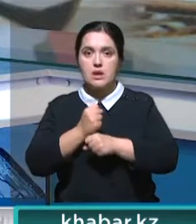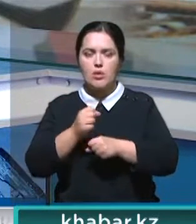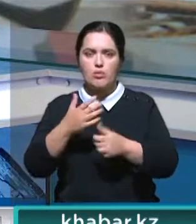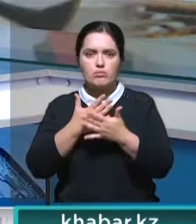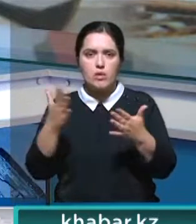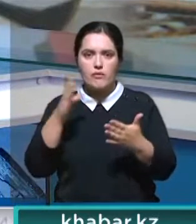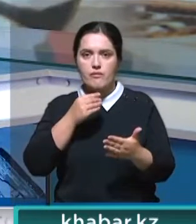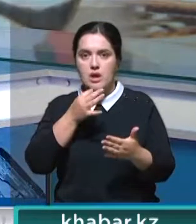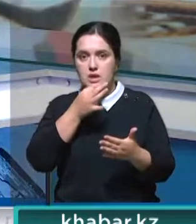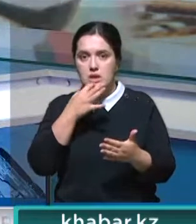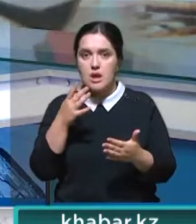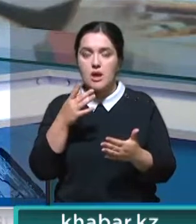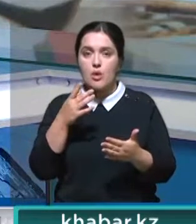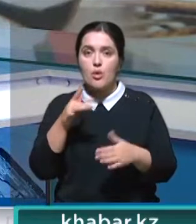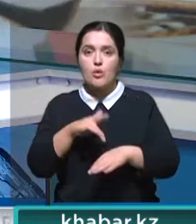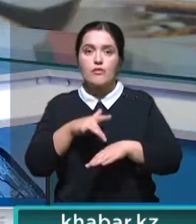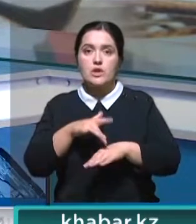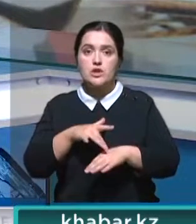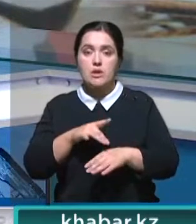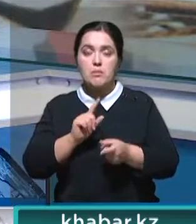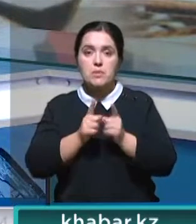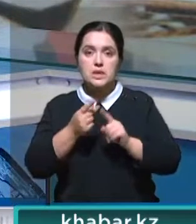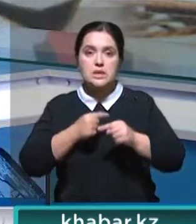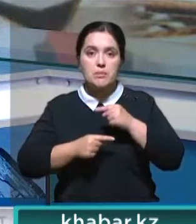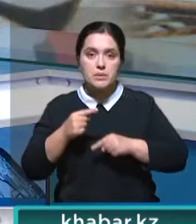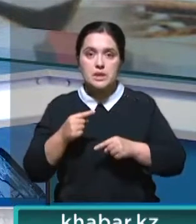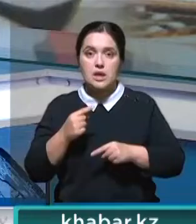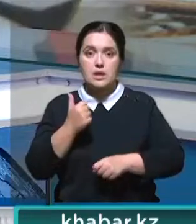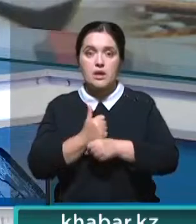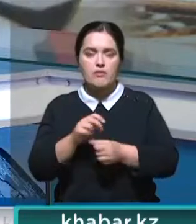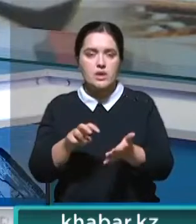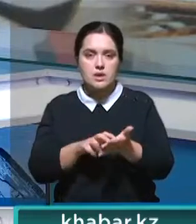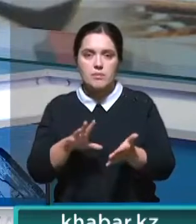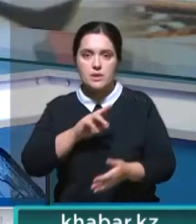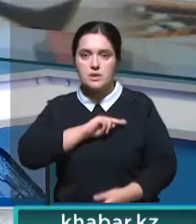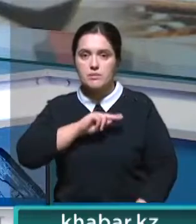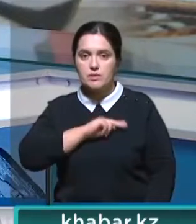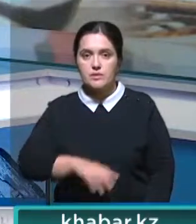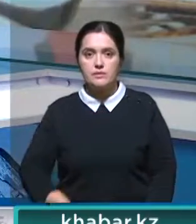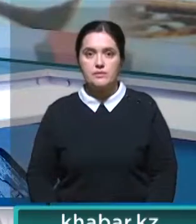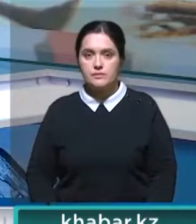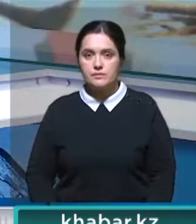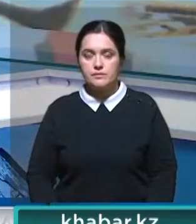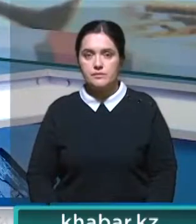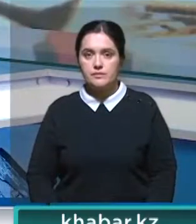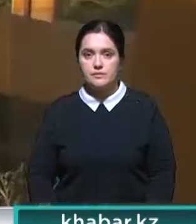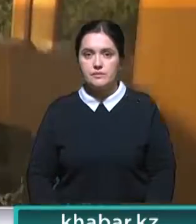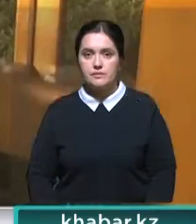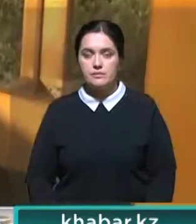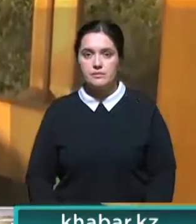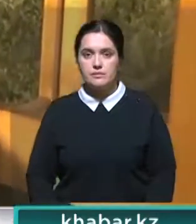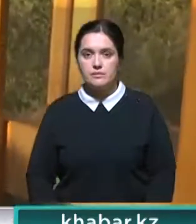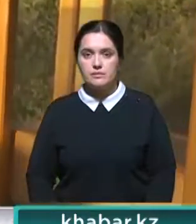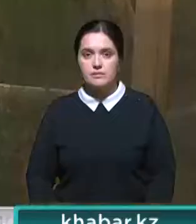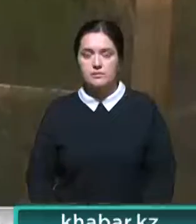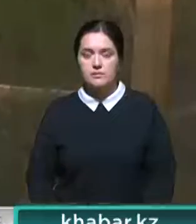спросом. Увлечение можно превратить в бизнес, уверен мастер. Главное – не бояться работы. Заказов